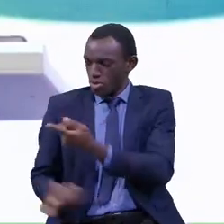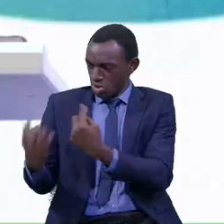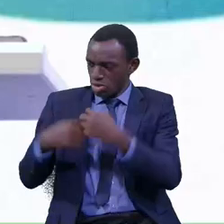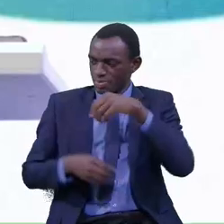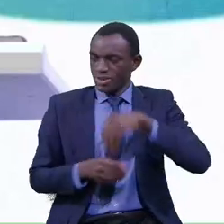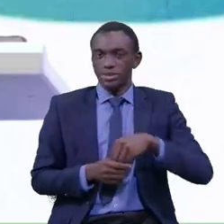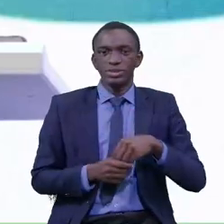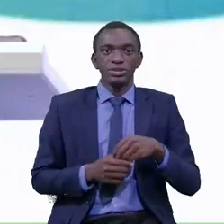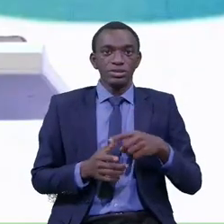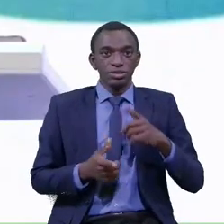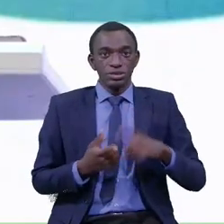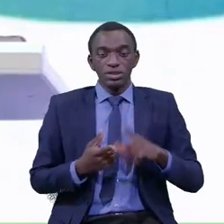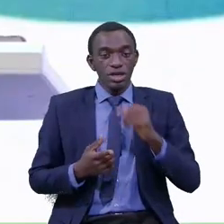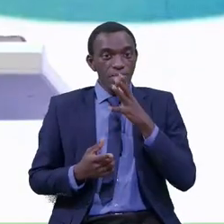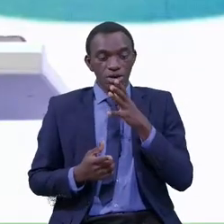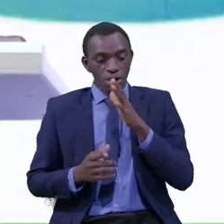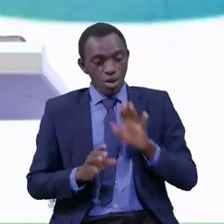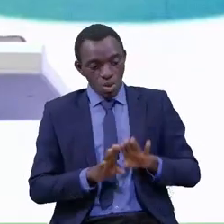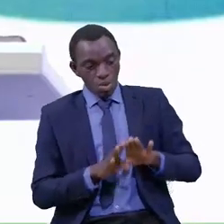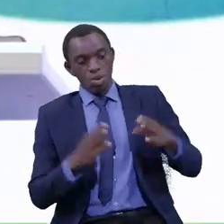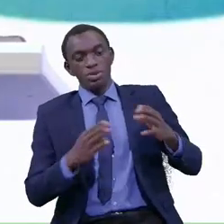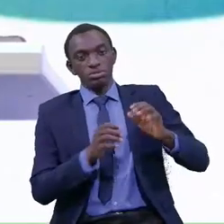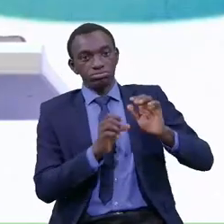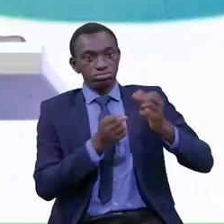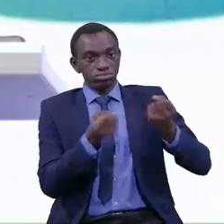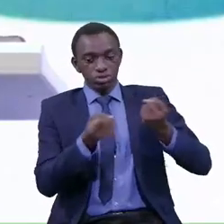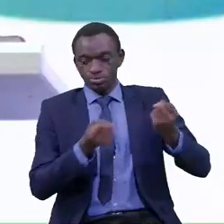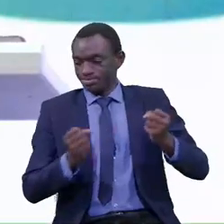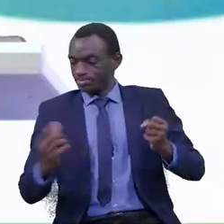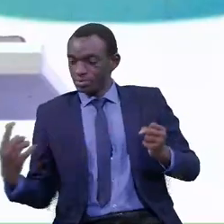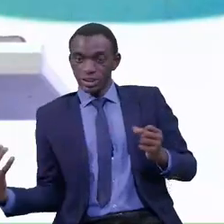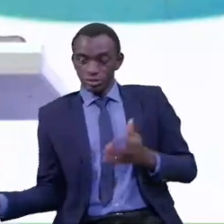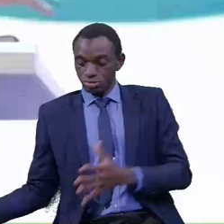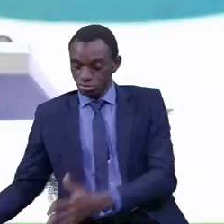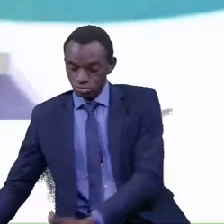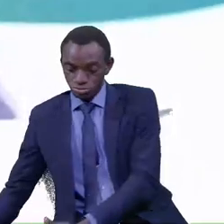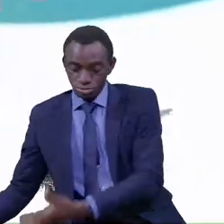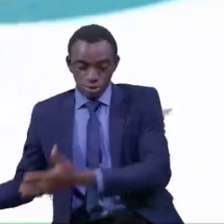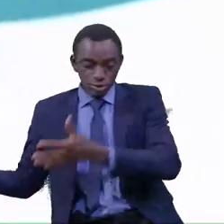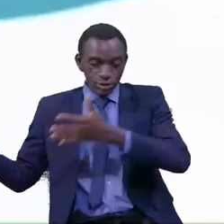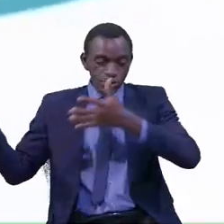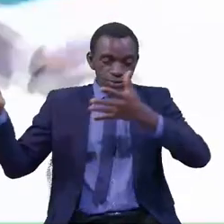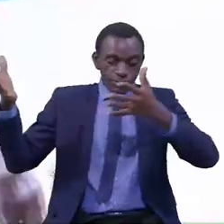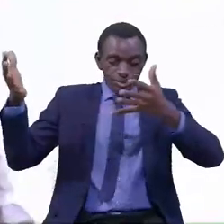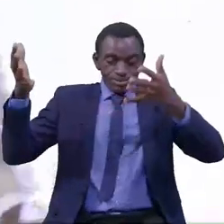Et elle est entrée avec son fardeau. Mais le chauffeur